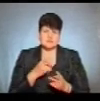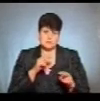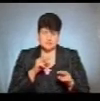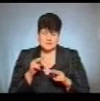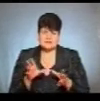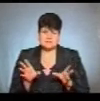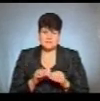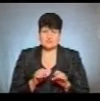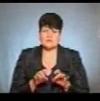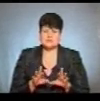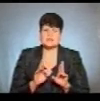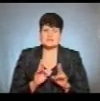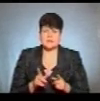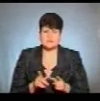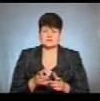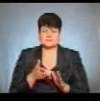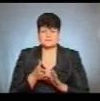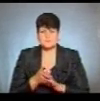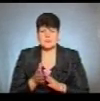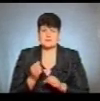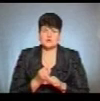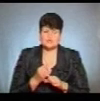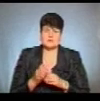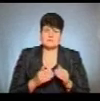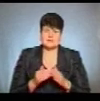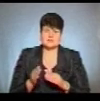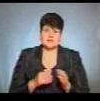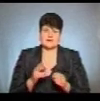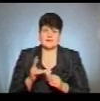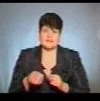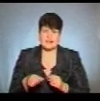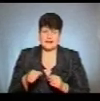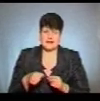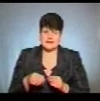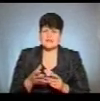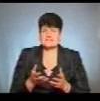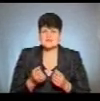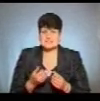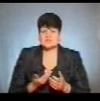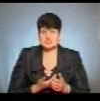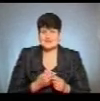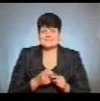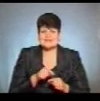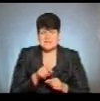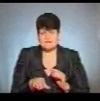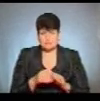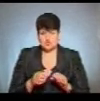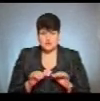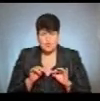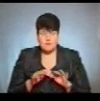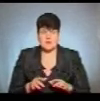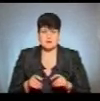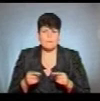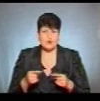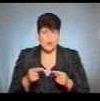як кваліфікувати. І так само працюємо над практичними кейсами, які знову ж таки взяті з життя, в тому числі як вже із цієї виборчої кампанії. Конкретні